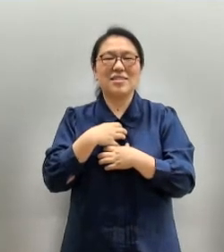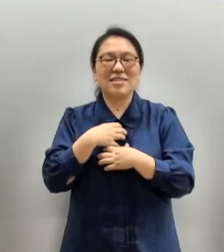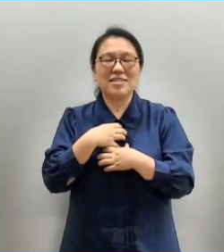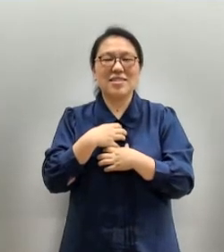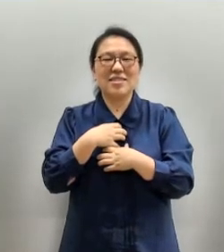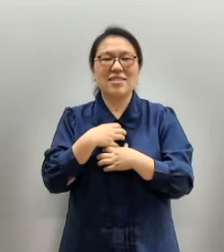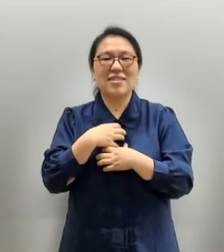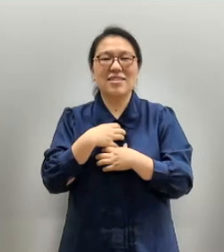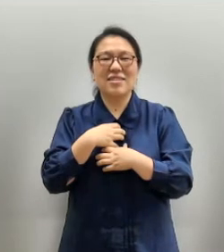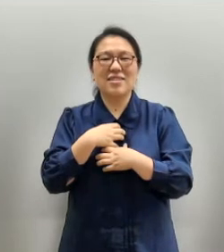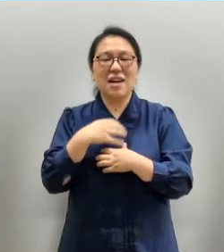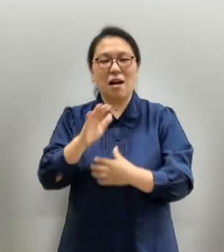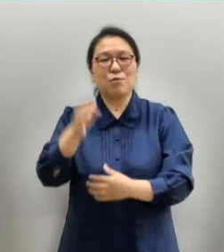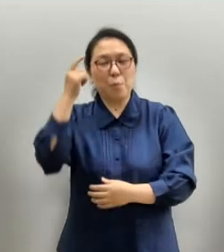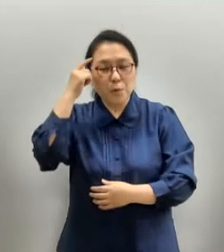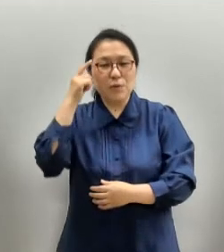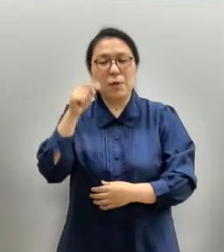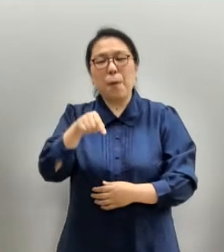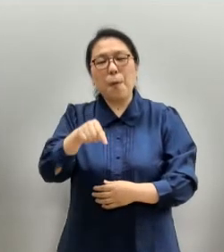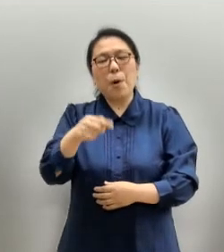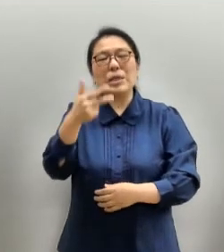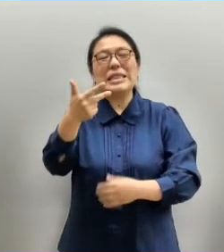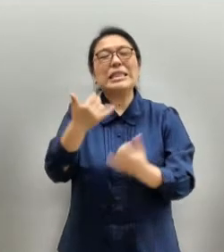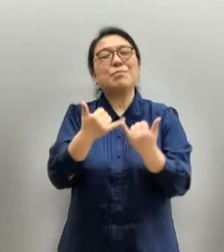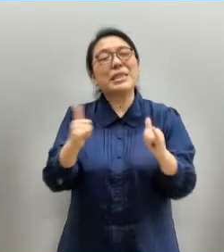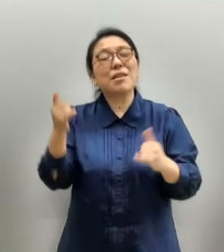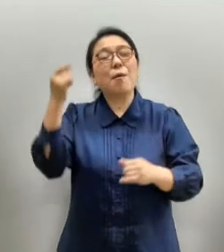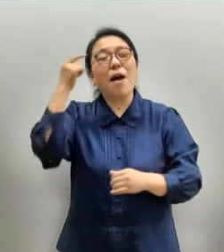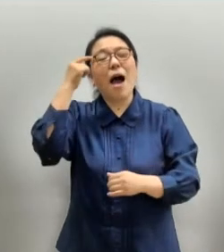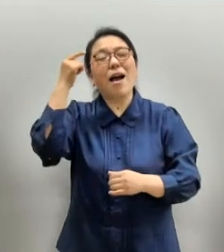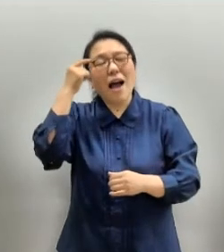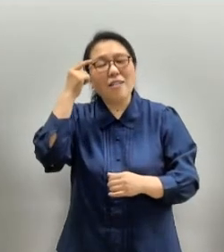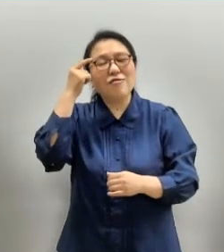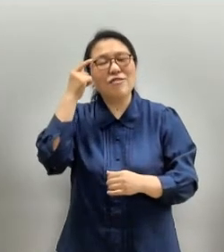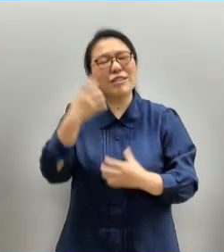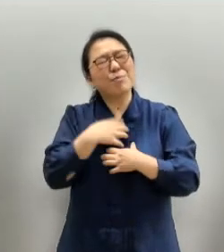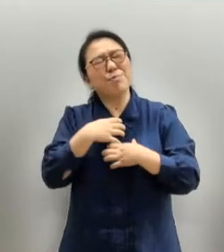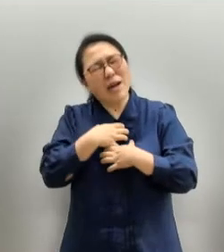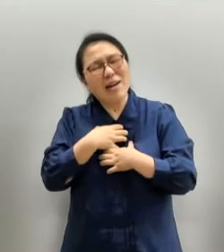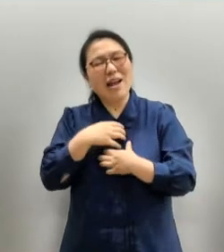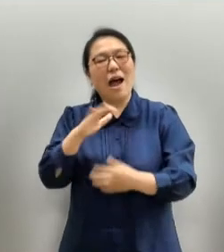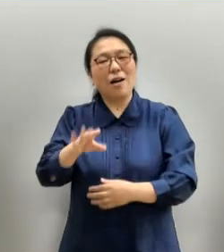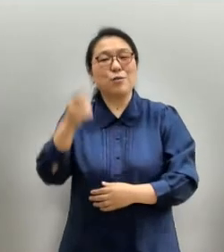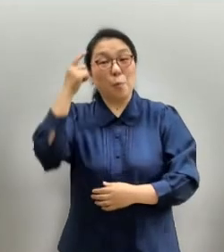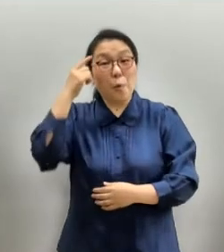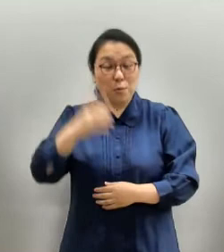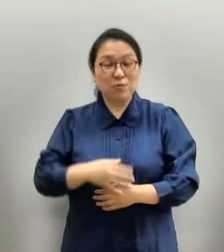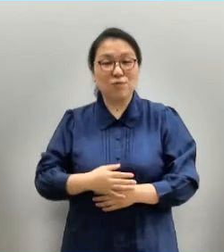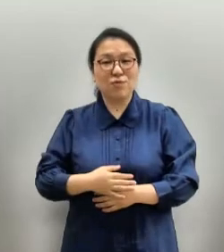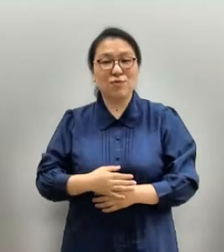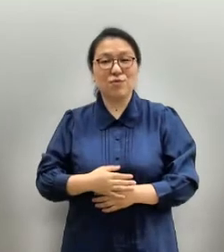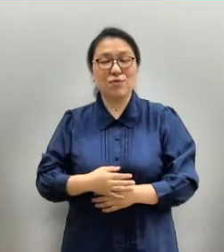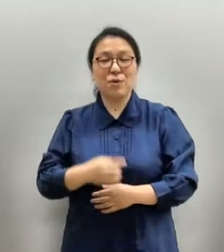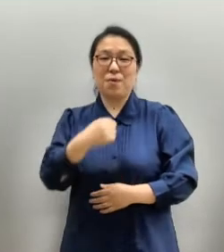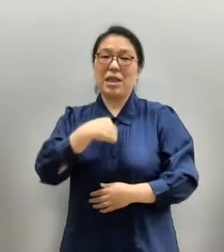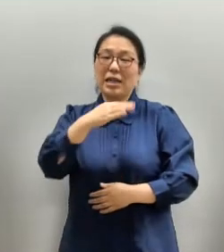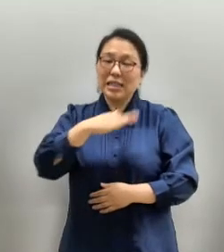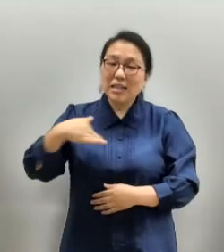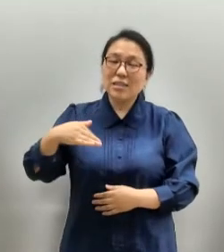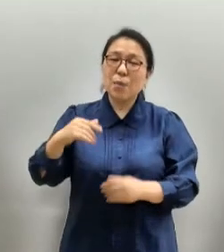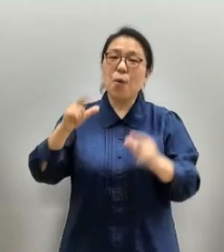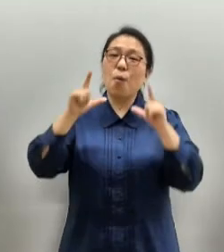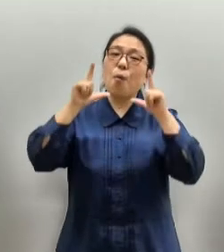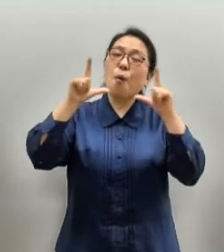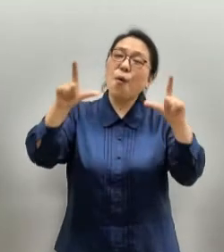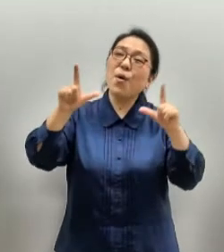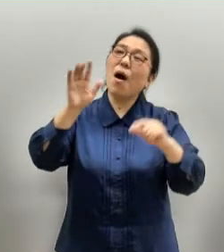こら辺のそのなんていうんですか、市民の感覚があるような気がしますし、まあ、私たちも公表していただけるのは